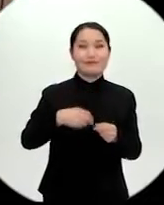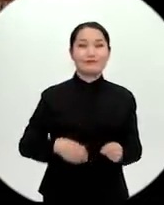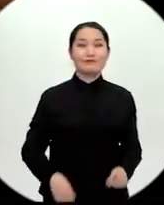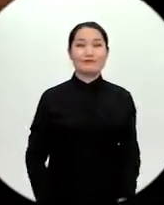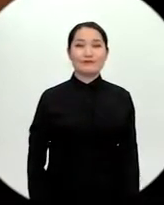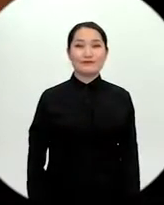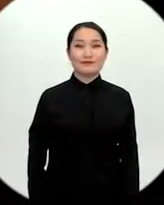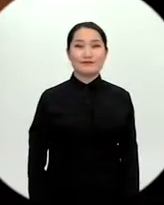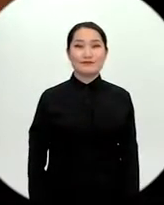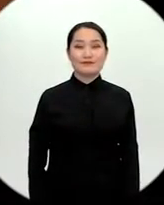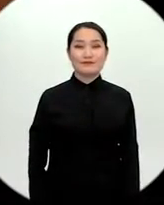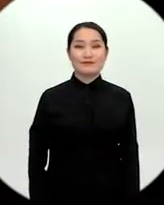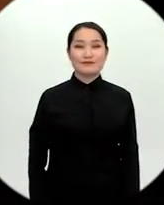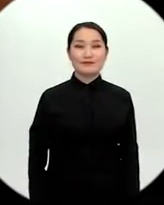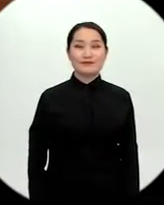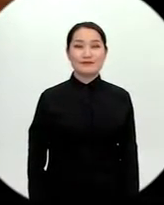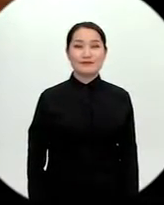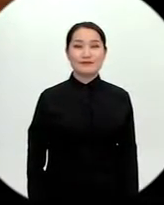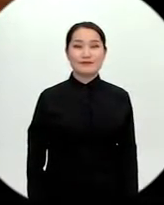авчи.